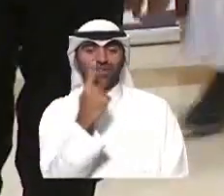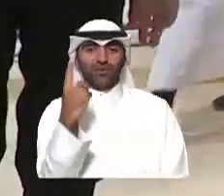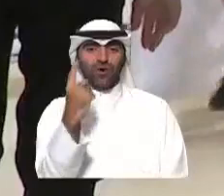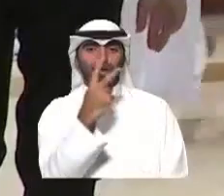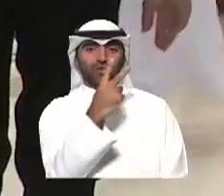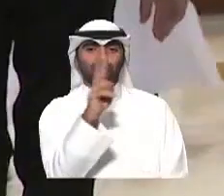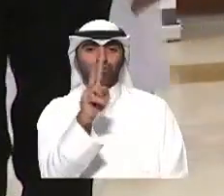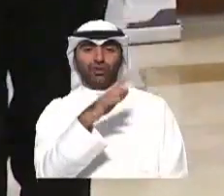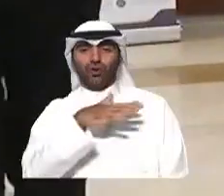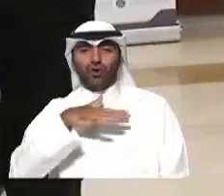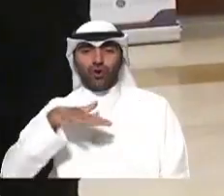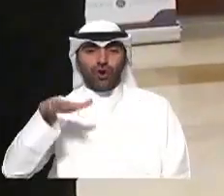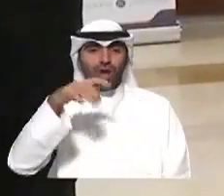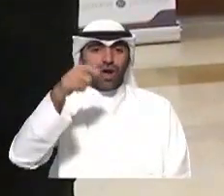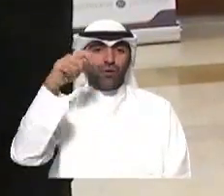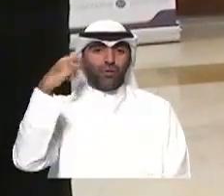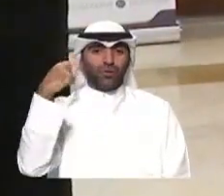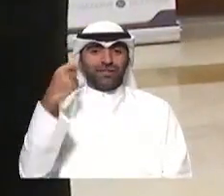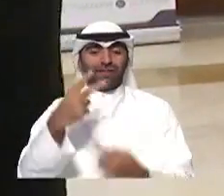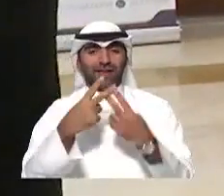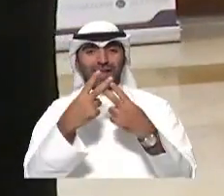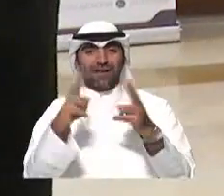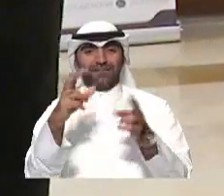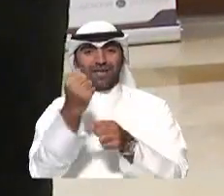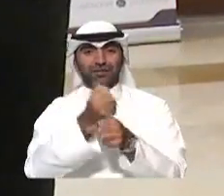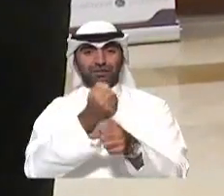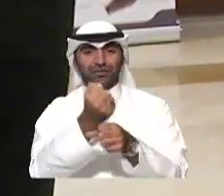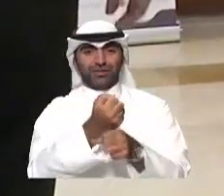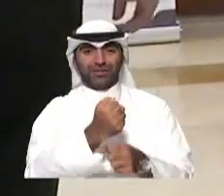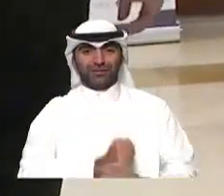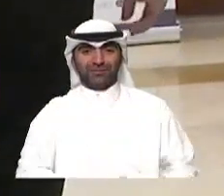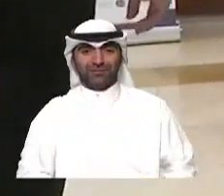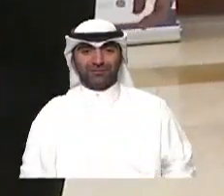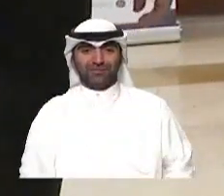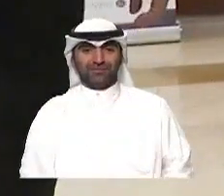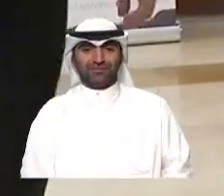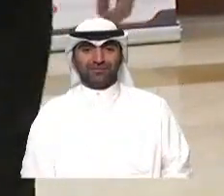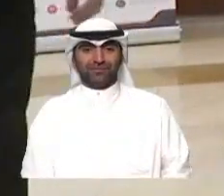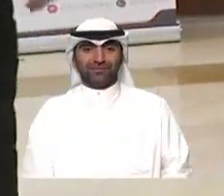من قبل الموظفين. فهد التركي، تلفزيون دولة الكويت.